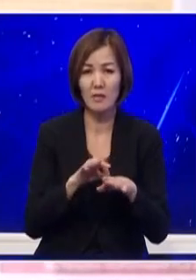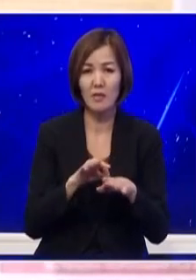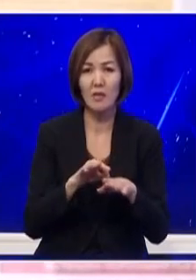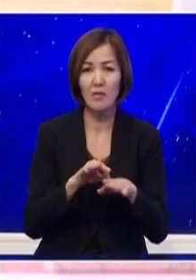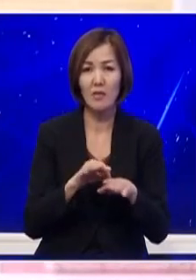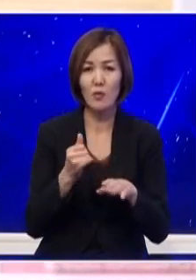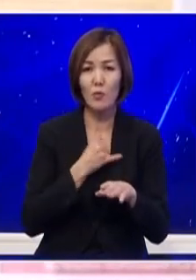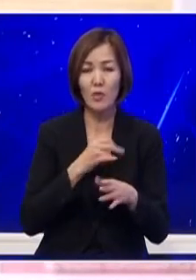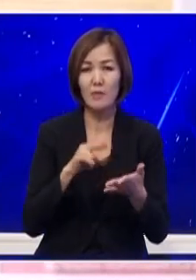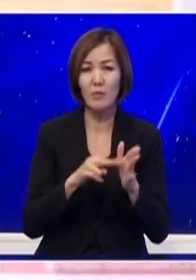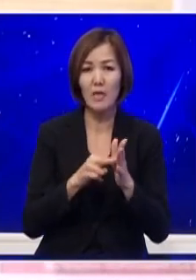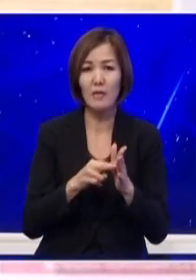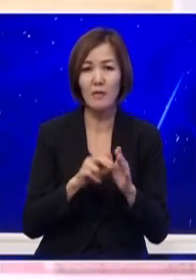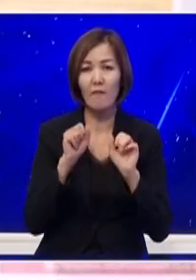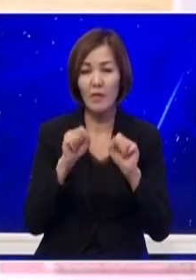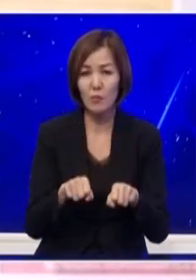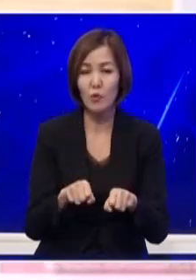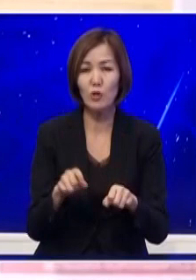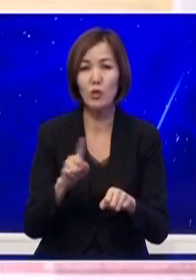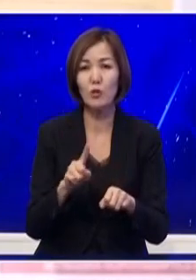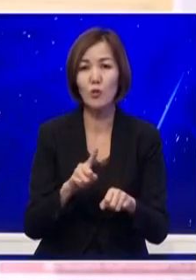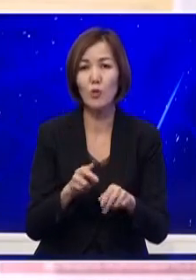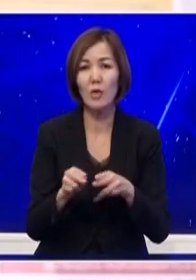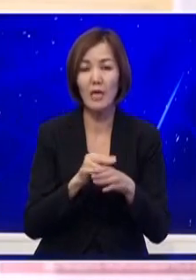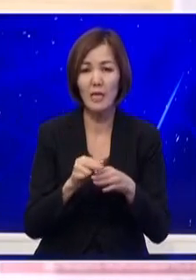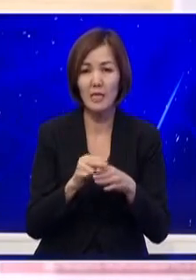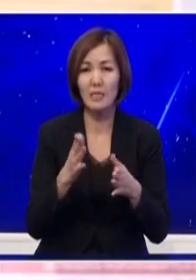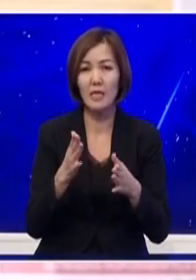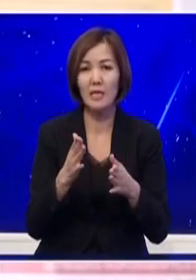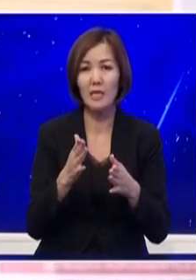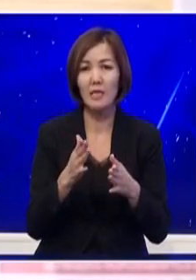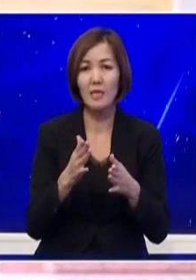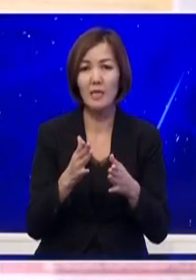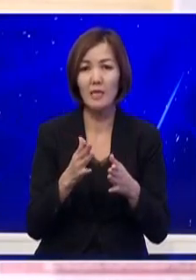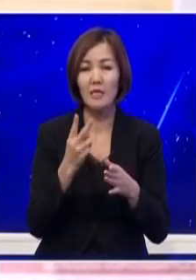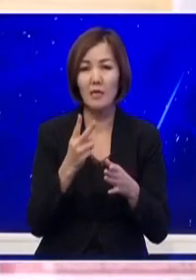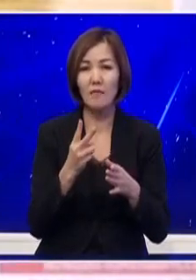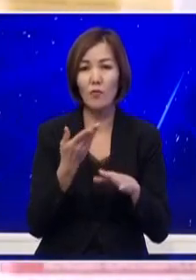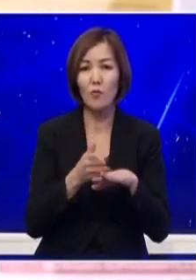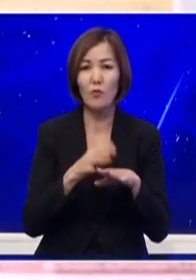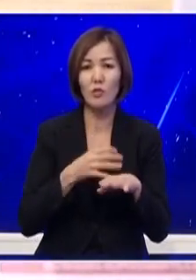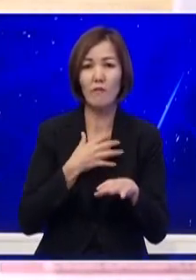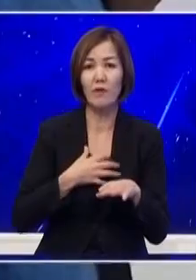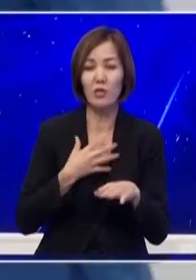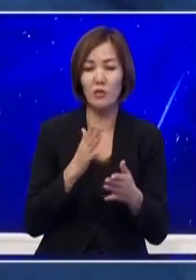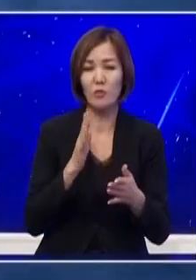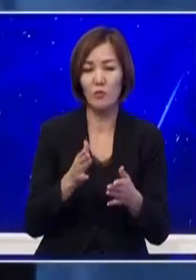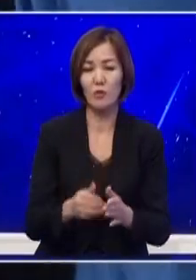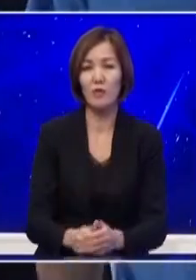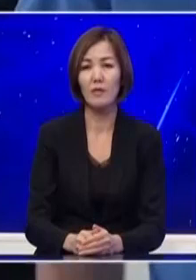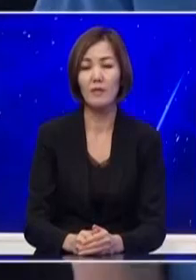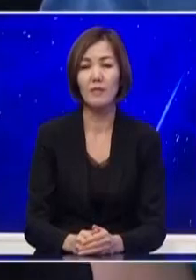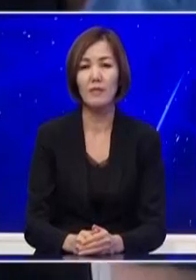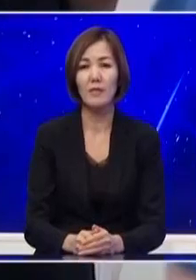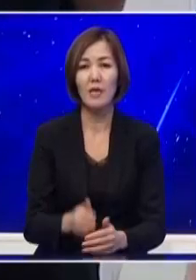вот у нас план стоит, что, возможно, будет коррекция такая одномоментная на 2 очень важных органах. Каждая из